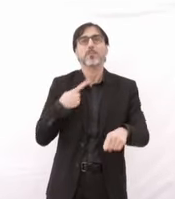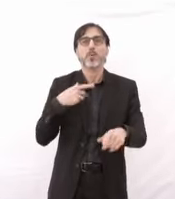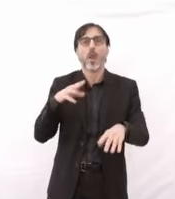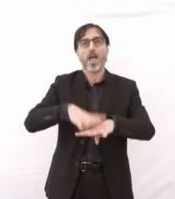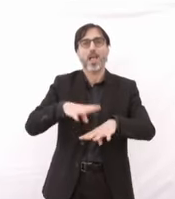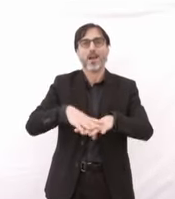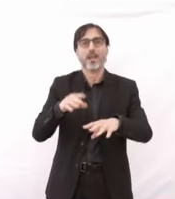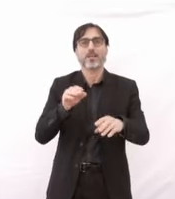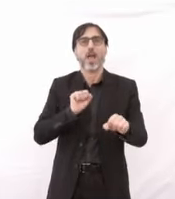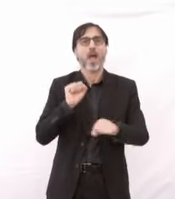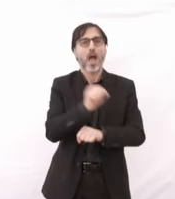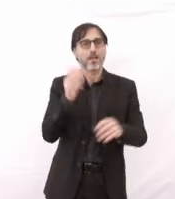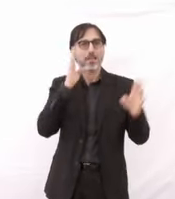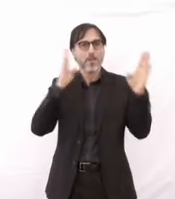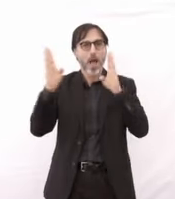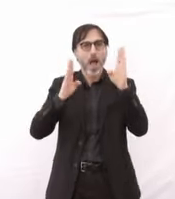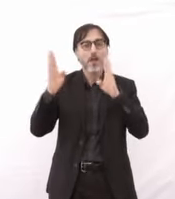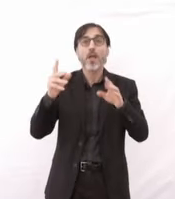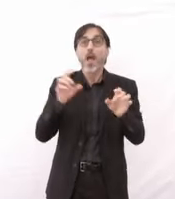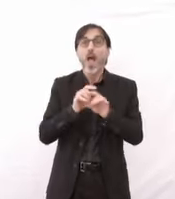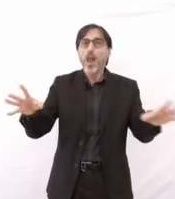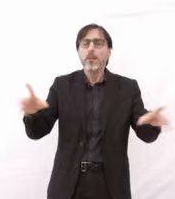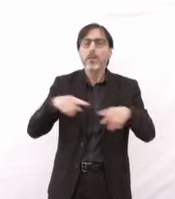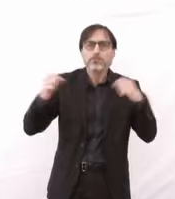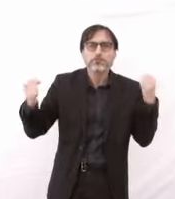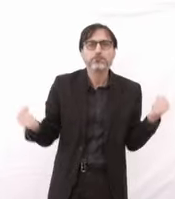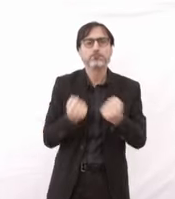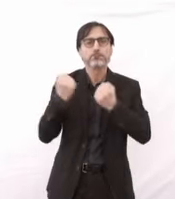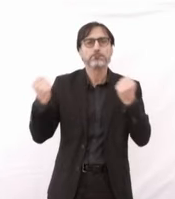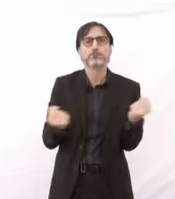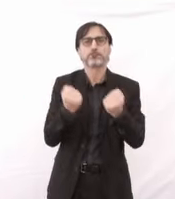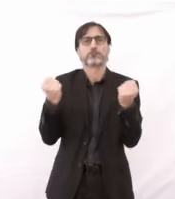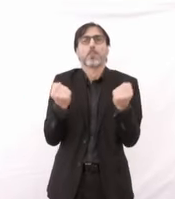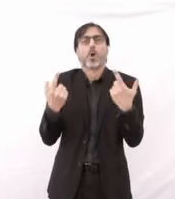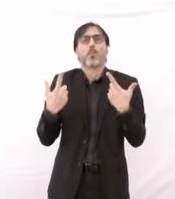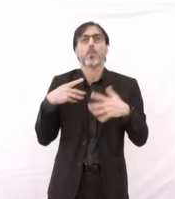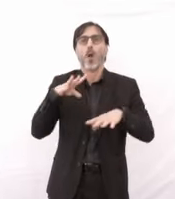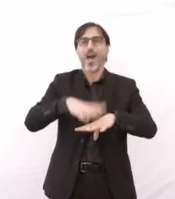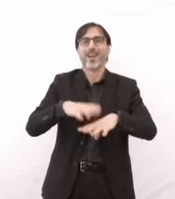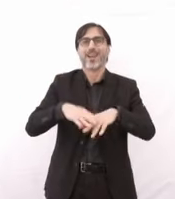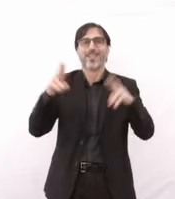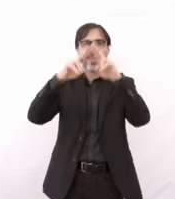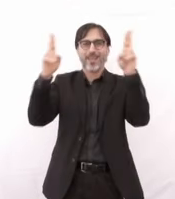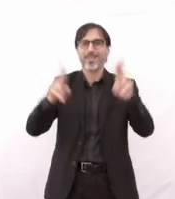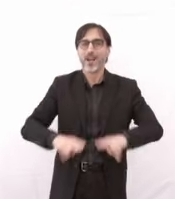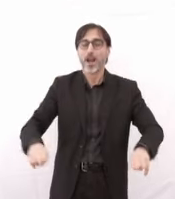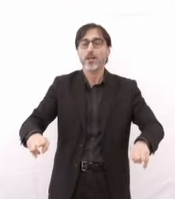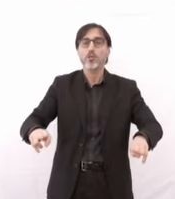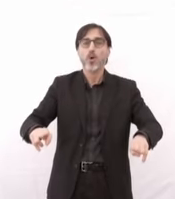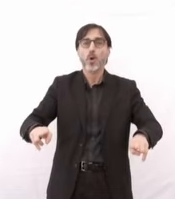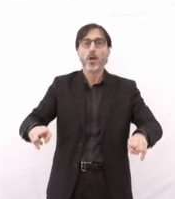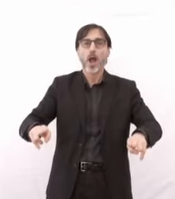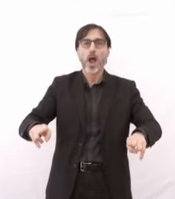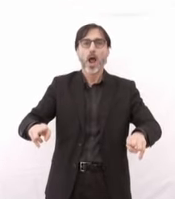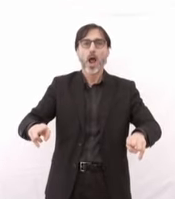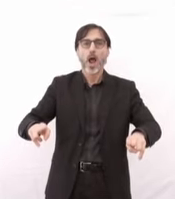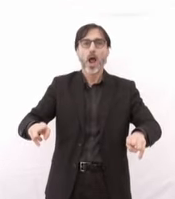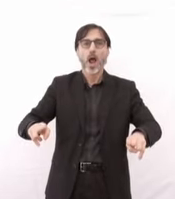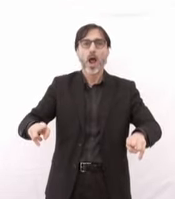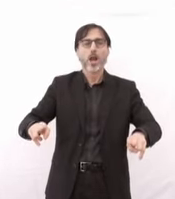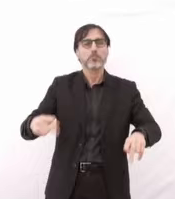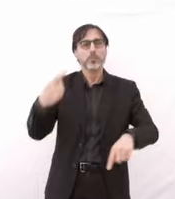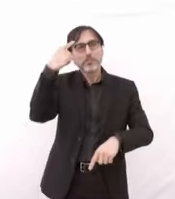reti antimafie. Libera si sta facendo promotrice di queste reti internazionali, portando proprio